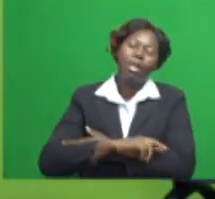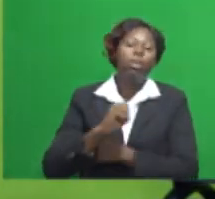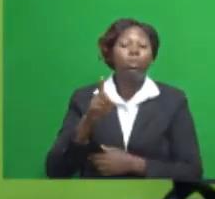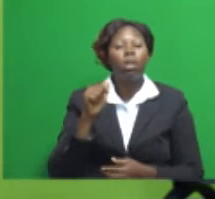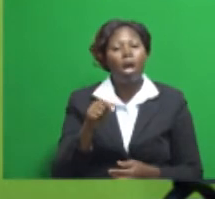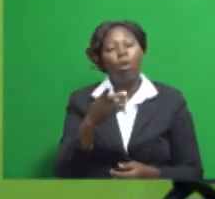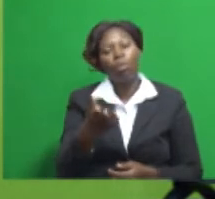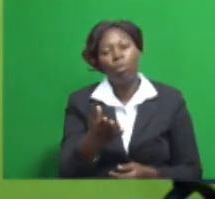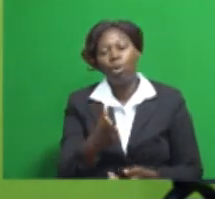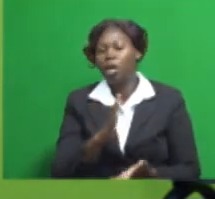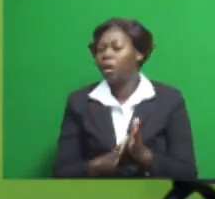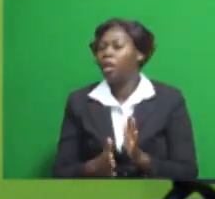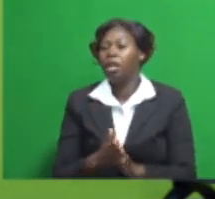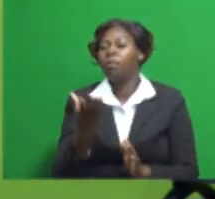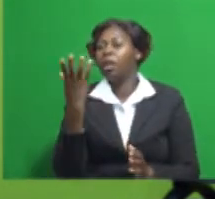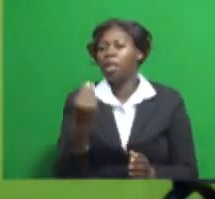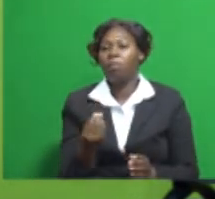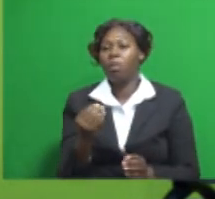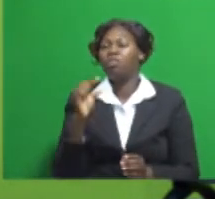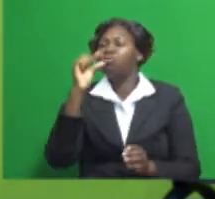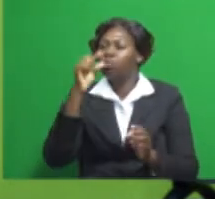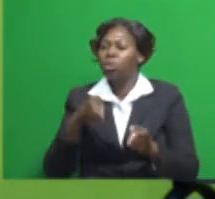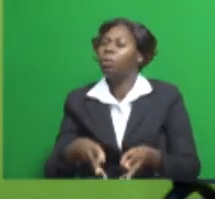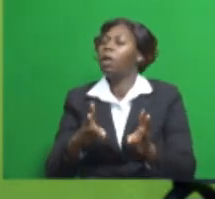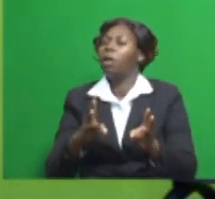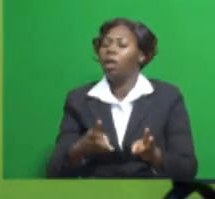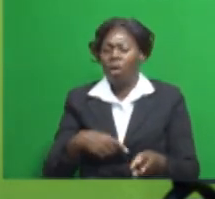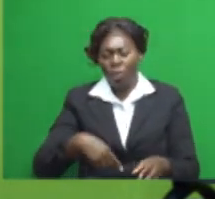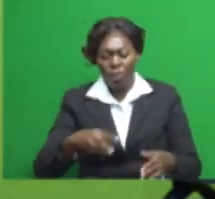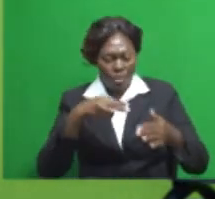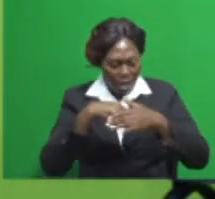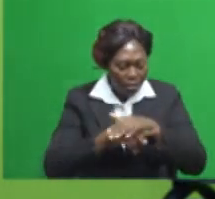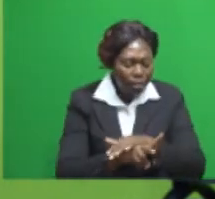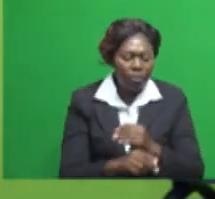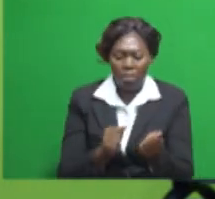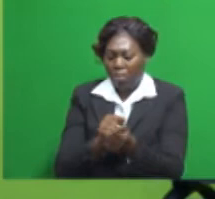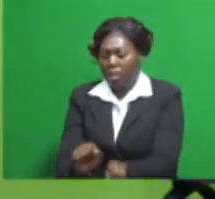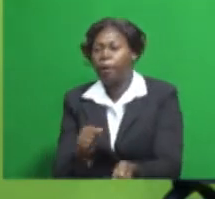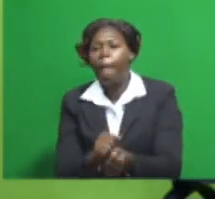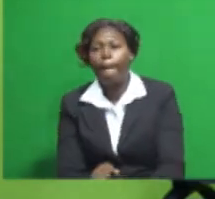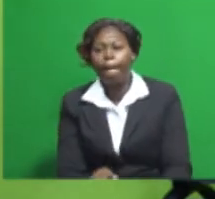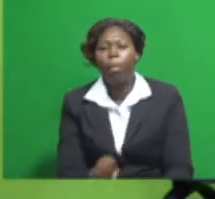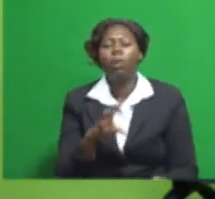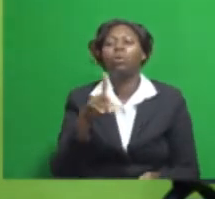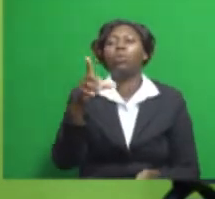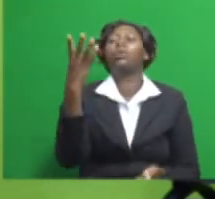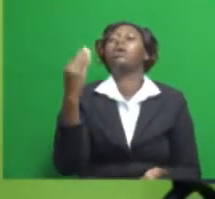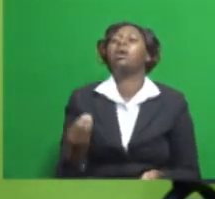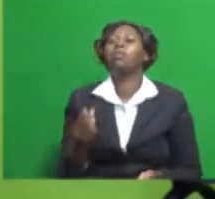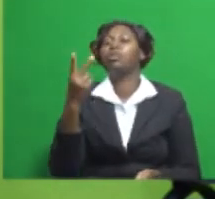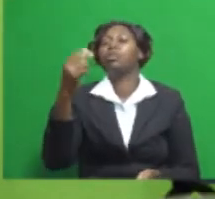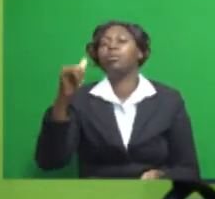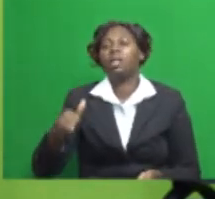shortcut. Manzwa kunzi kune muprofita anobatsira kuna anoshopera kuna anouka kune ng'anga. Kuti ukwanise kuwana